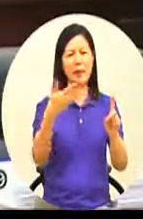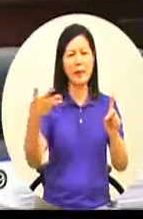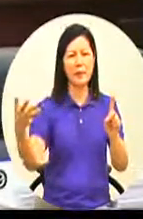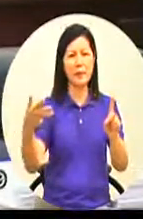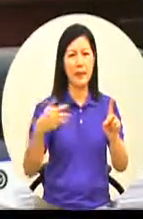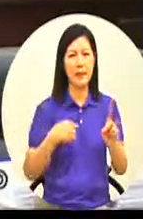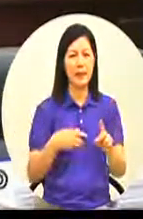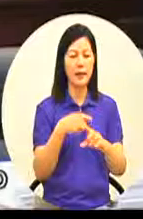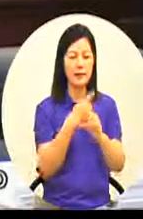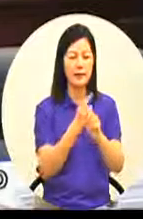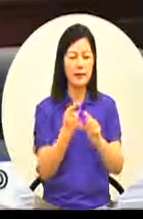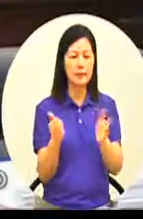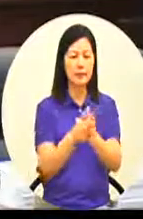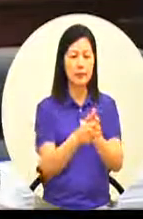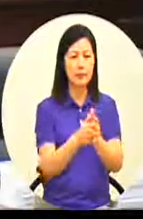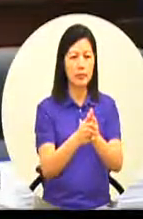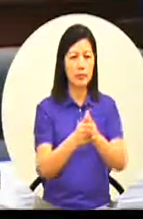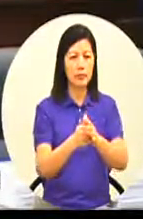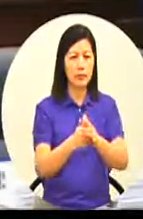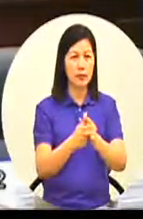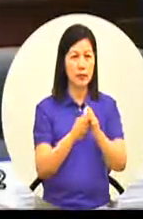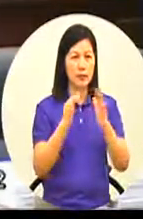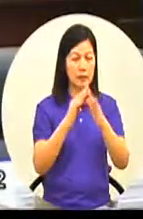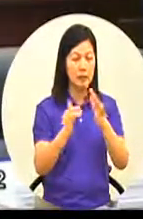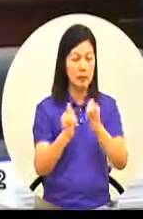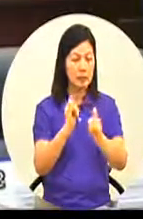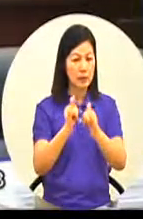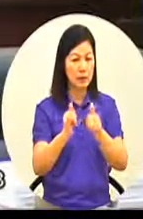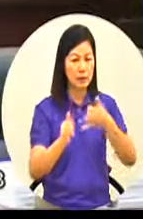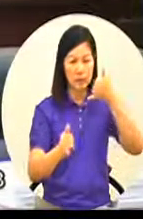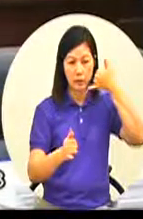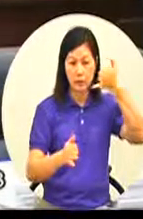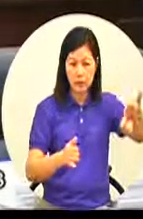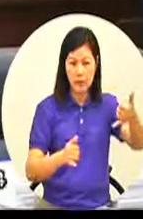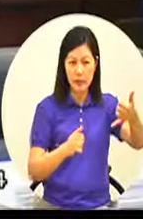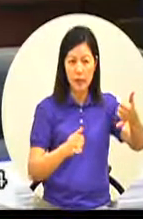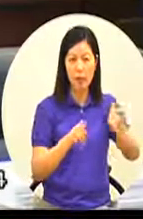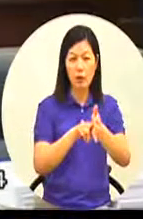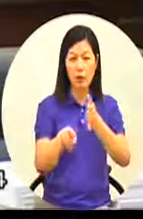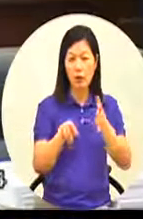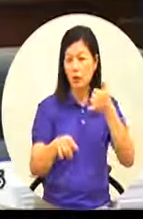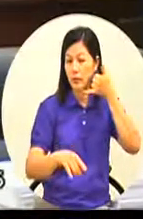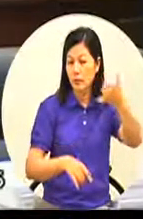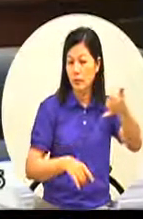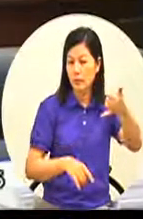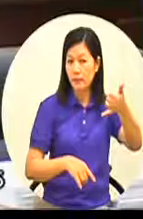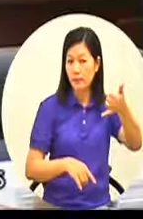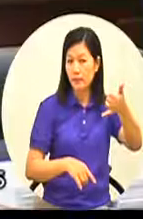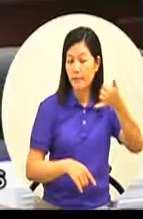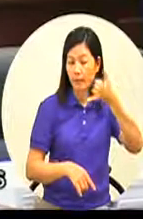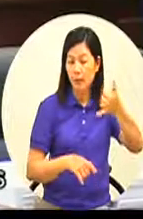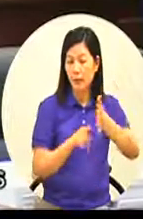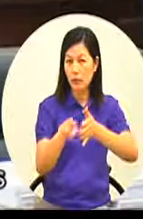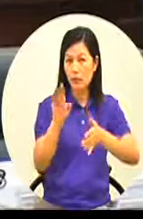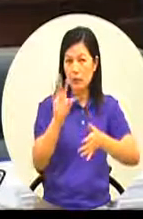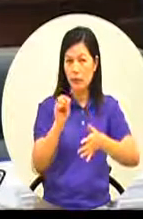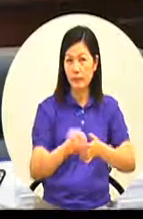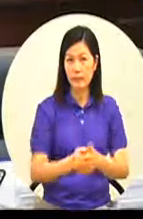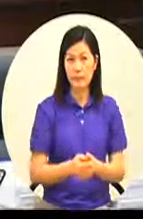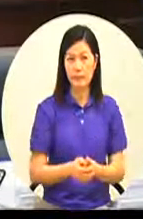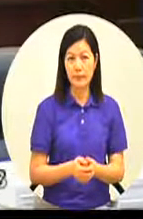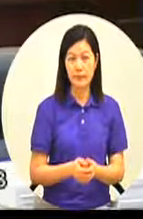都可以，市民都可以统一到打一个专线，有没有这个可能性？因为我发觉这些计程车的业者哈、啊，其